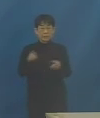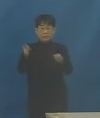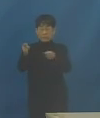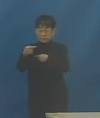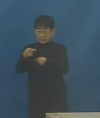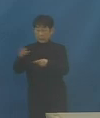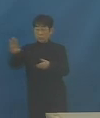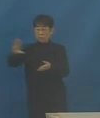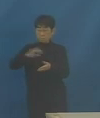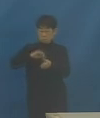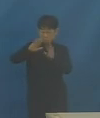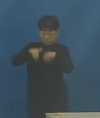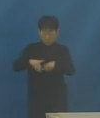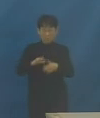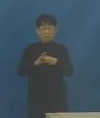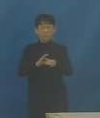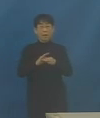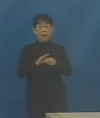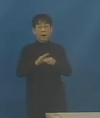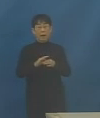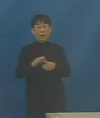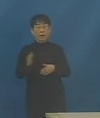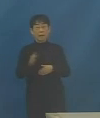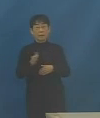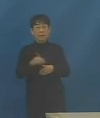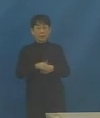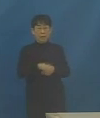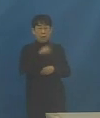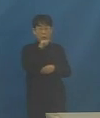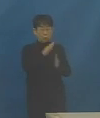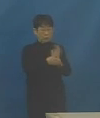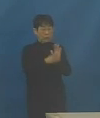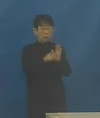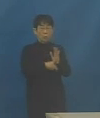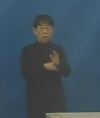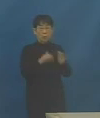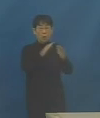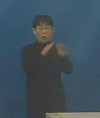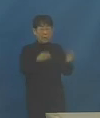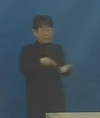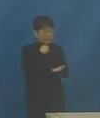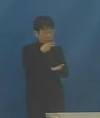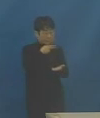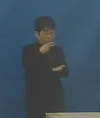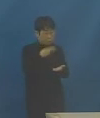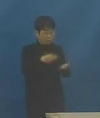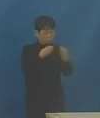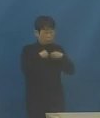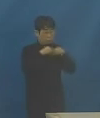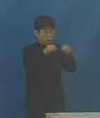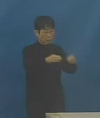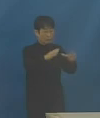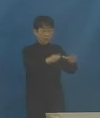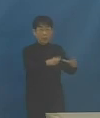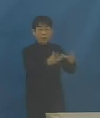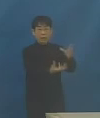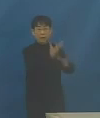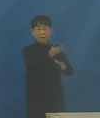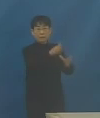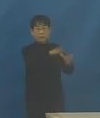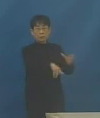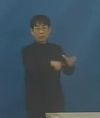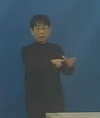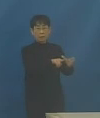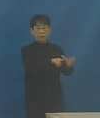本県でもあのまあこういうあの回食クラスター的なものが集団感染発生をして